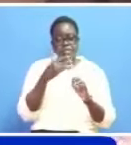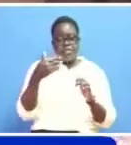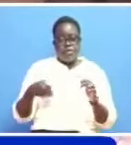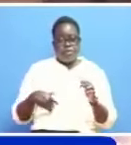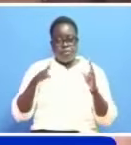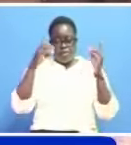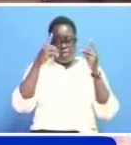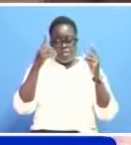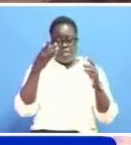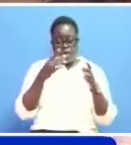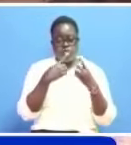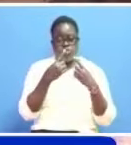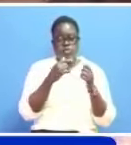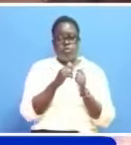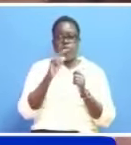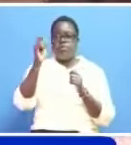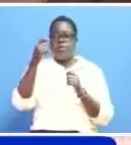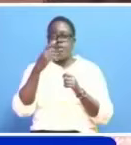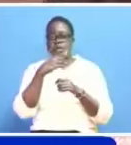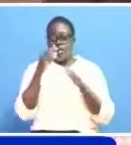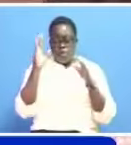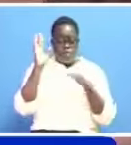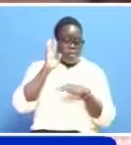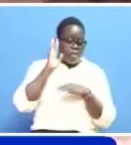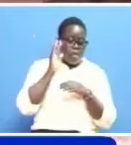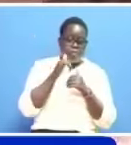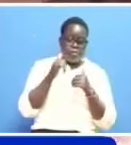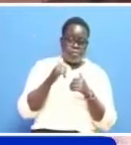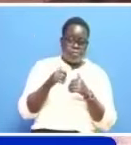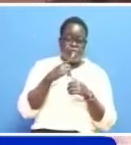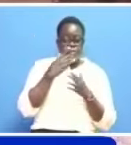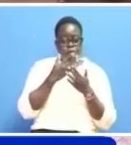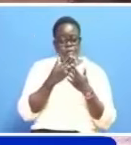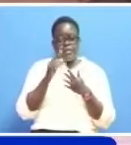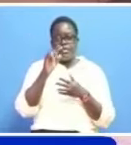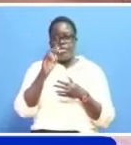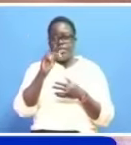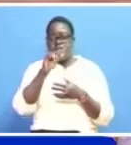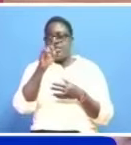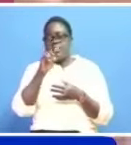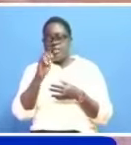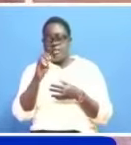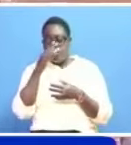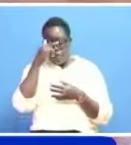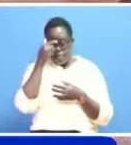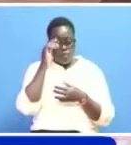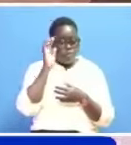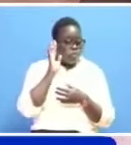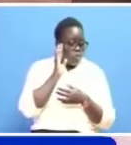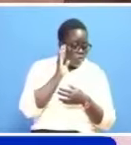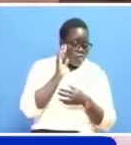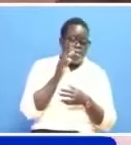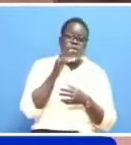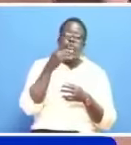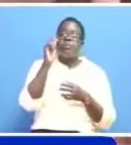sasa wacha ongee na President na wamesikia. Tunashukuru sana Gen Z kwa sababu mumesikiza